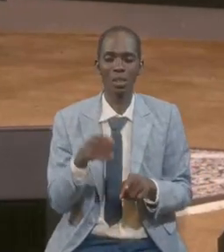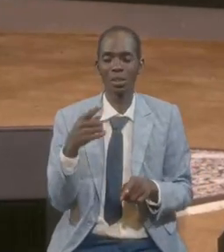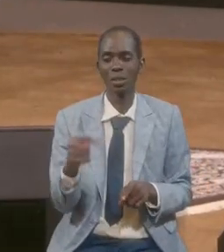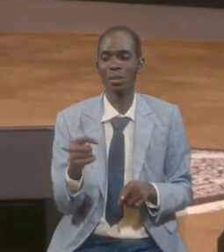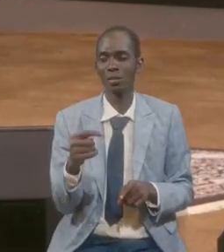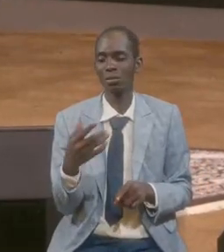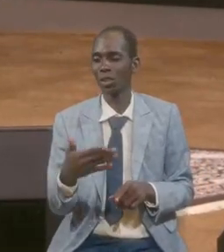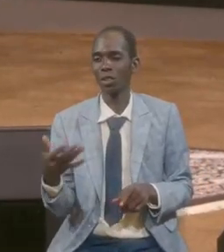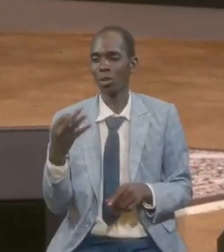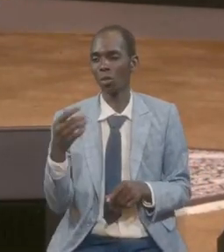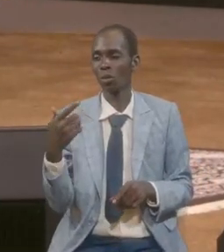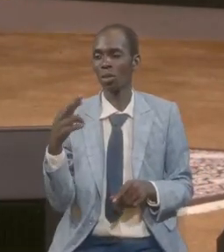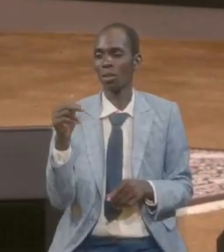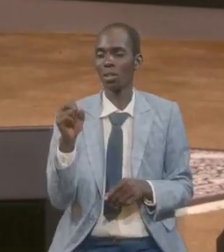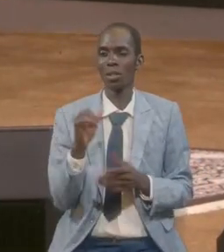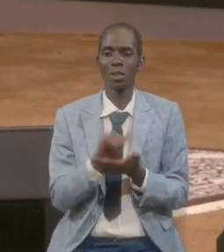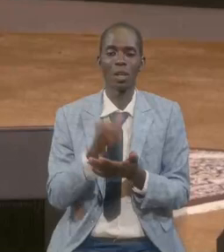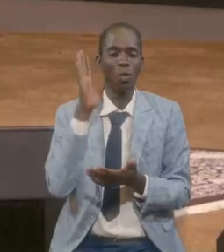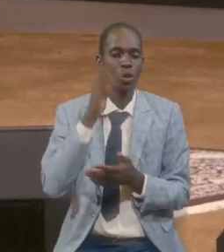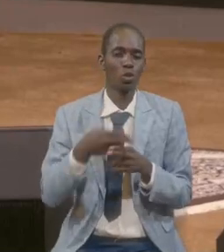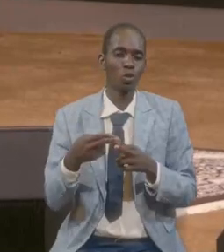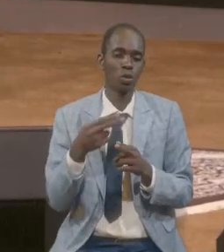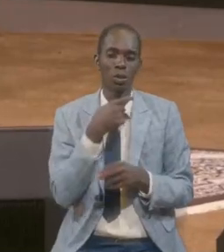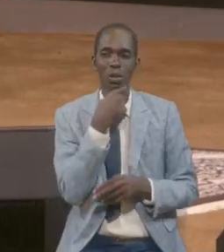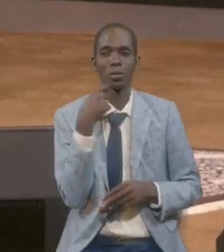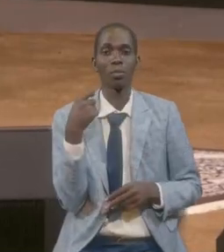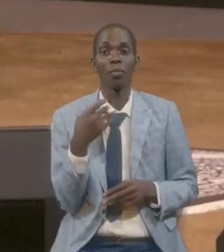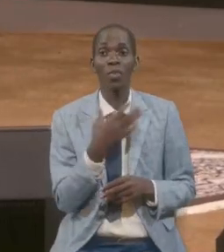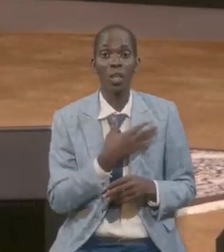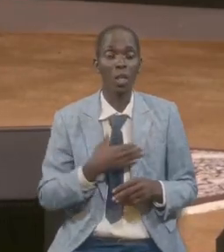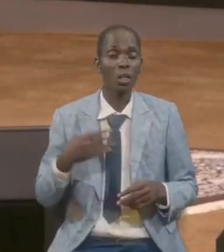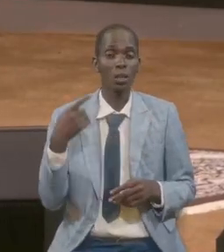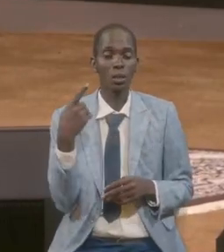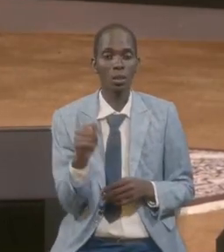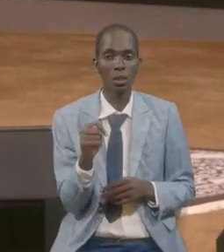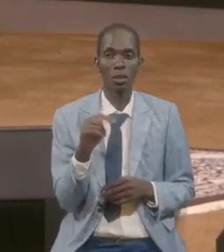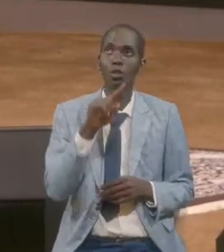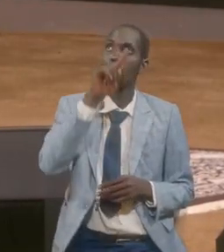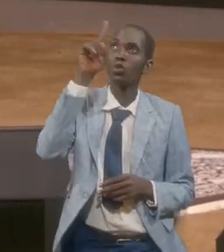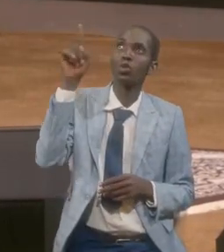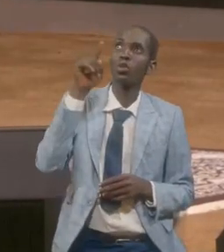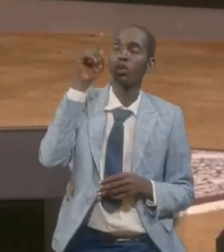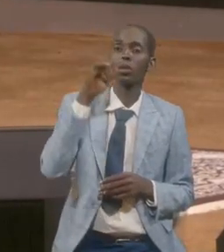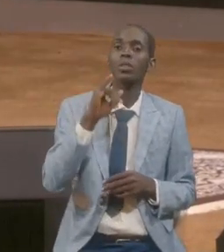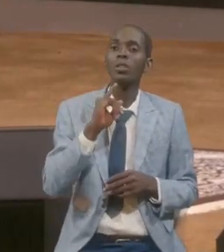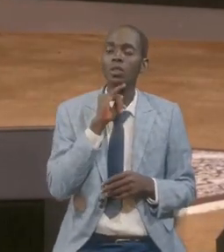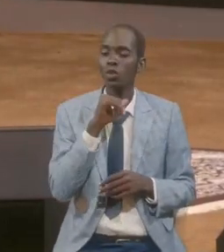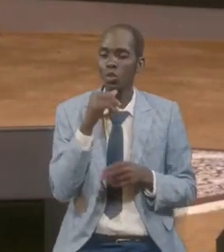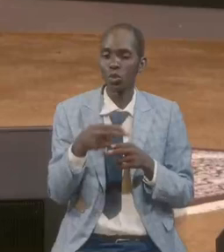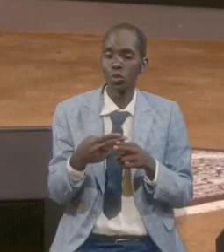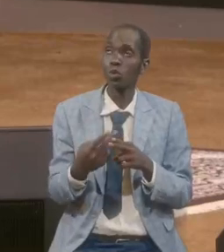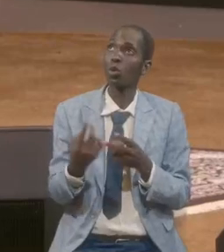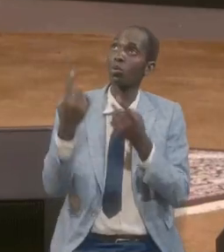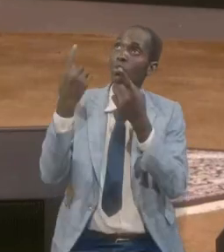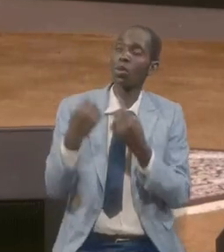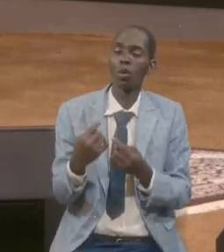se dessèche. Et le soleil s'est levé avec sa chaleur ardente. Il a desséché l'herbe,